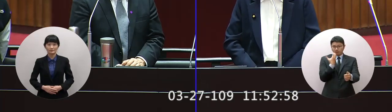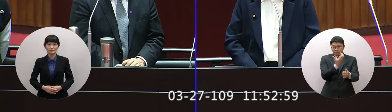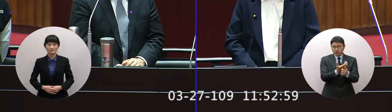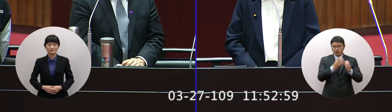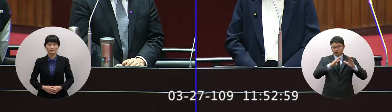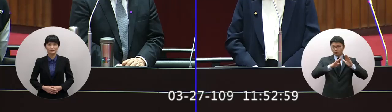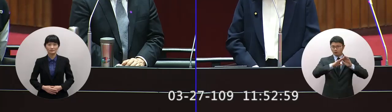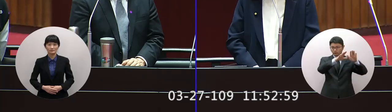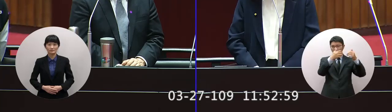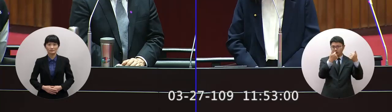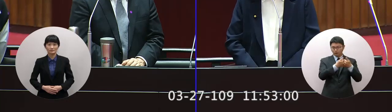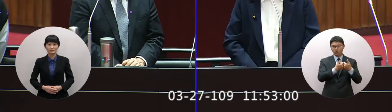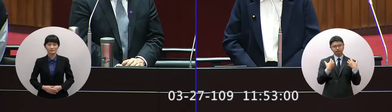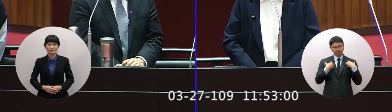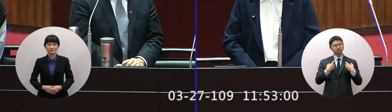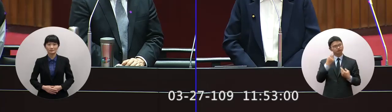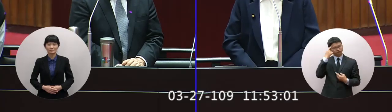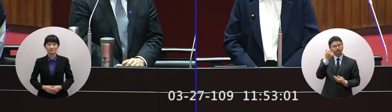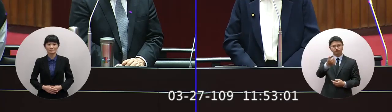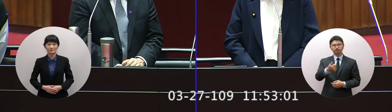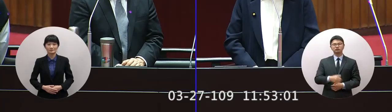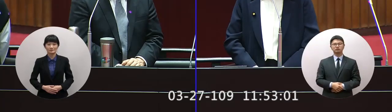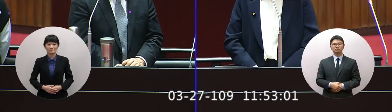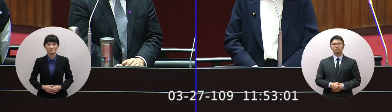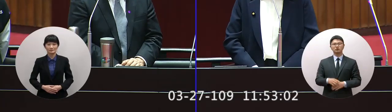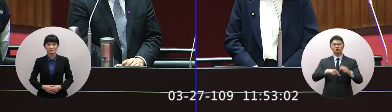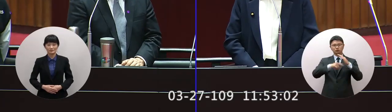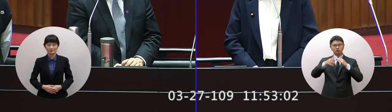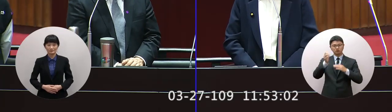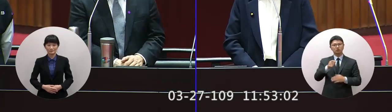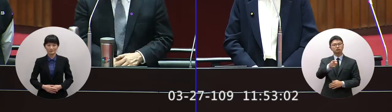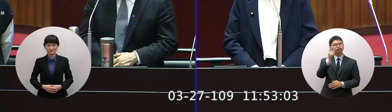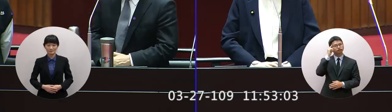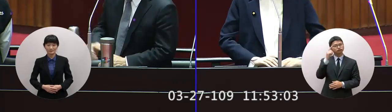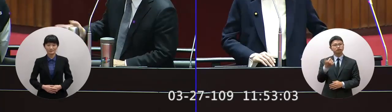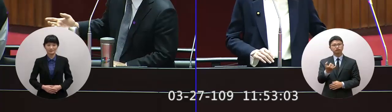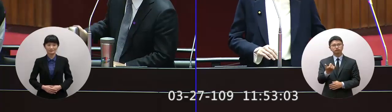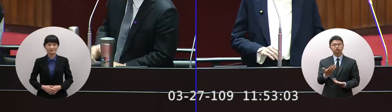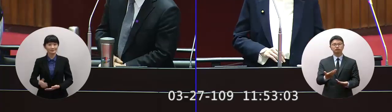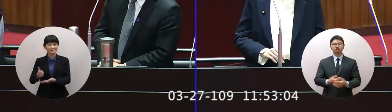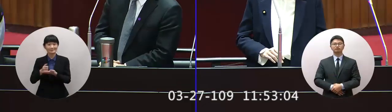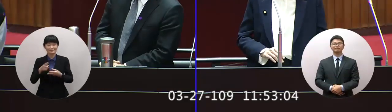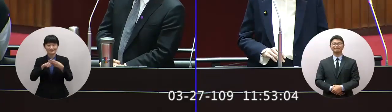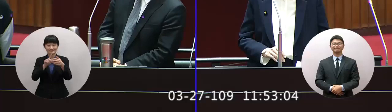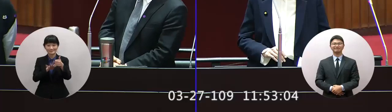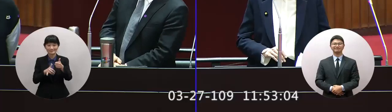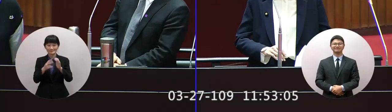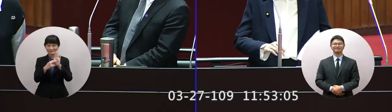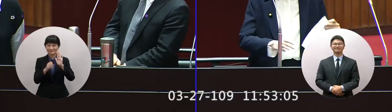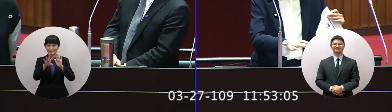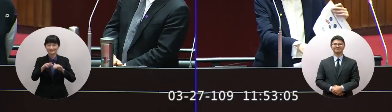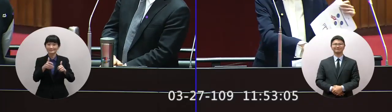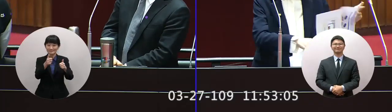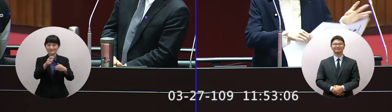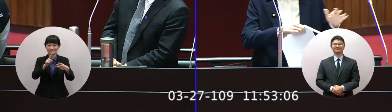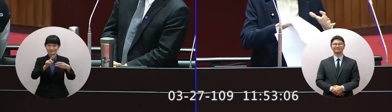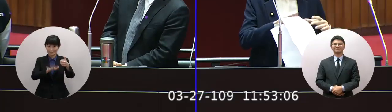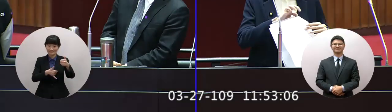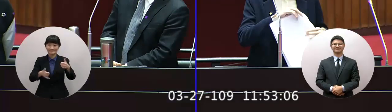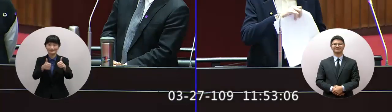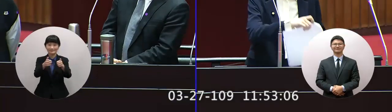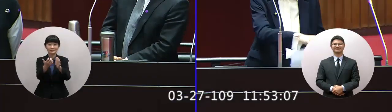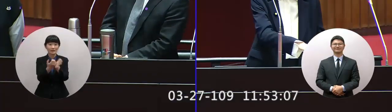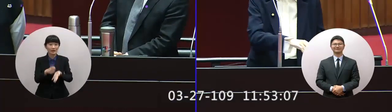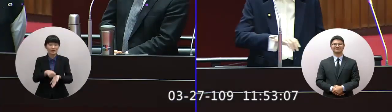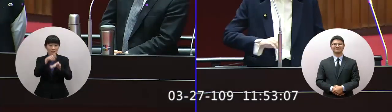会更好。那不知道院长你认为呢？ 先请朱委。 谢谢委员。因为刚